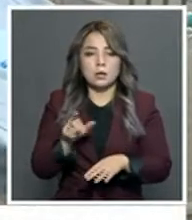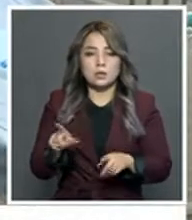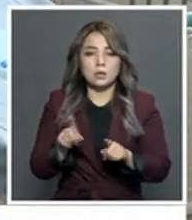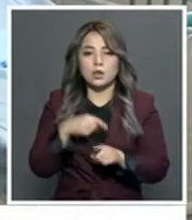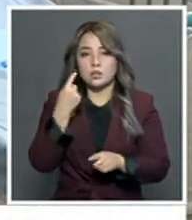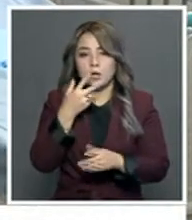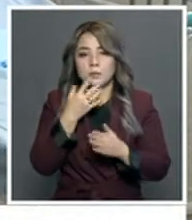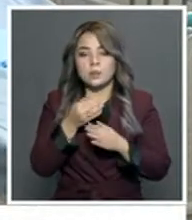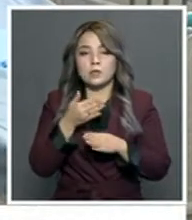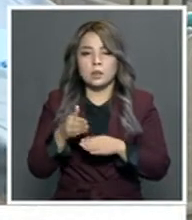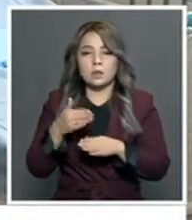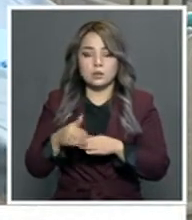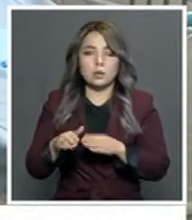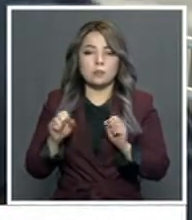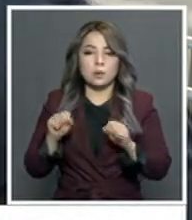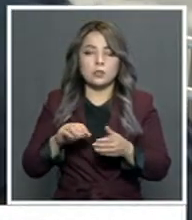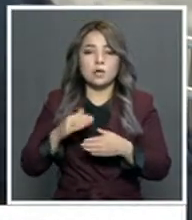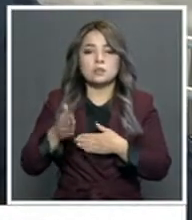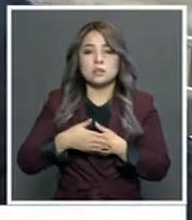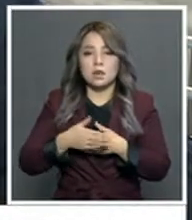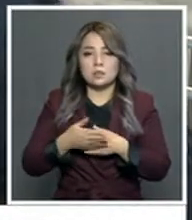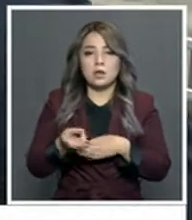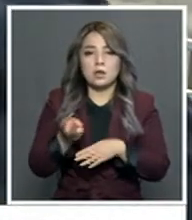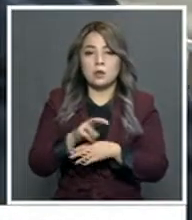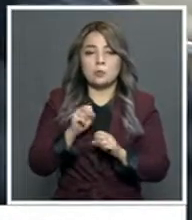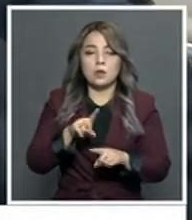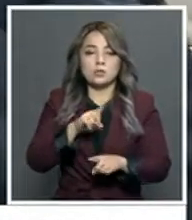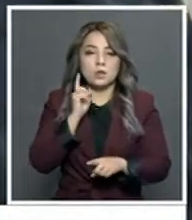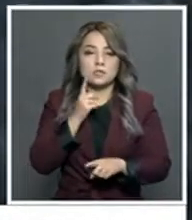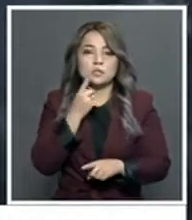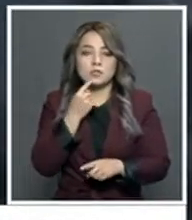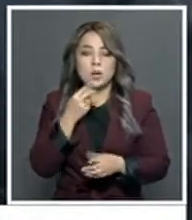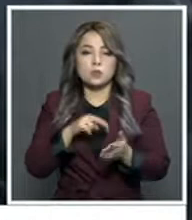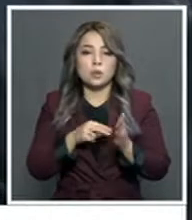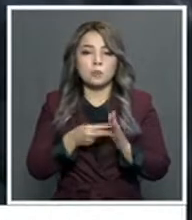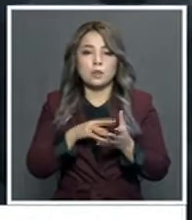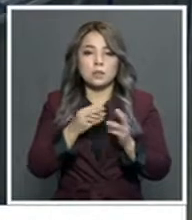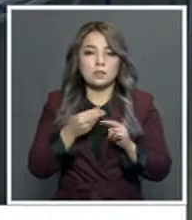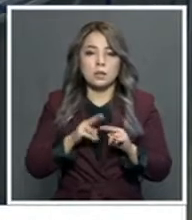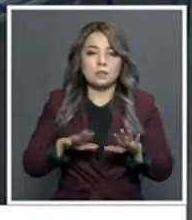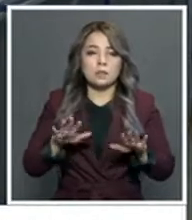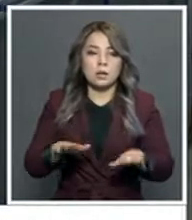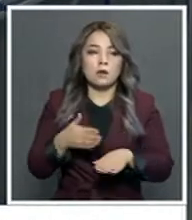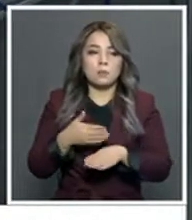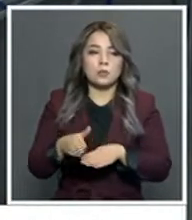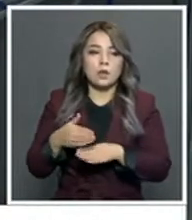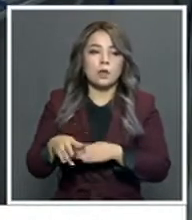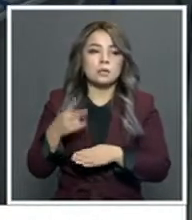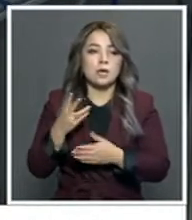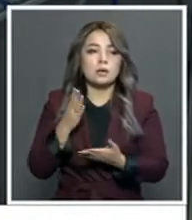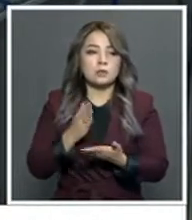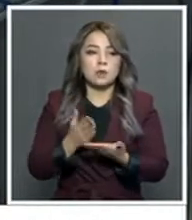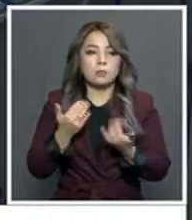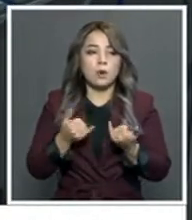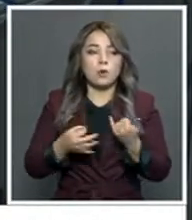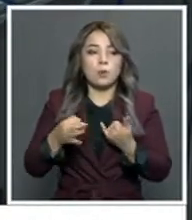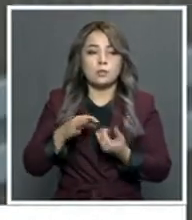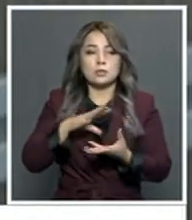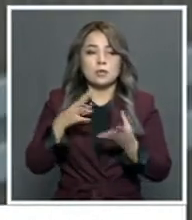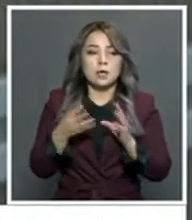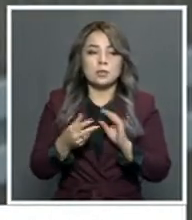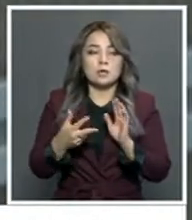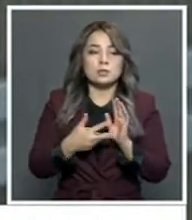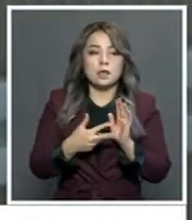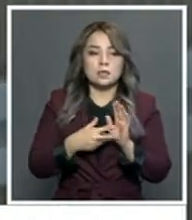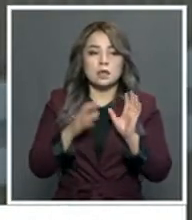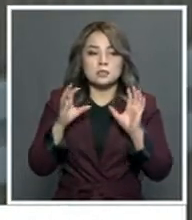жеке-жеке есіктен кіріп шығады. Медициналық мекеме жасыл және қызыл жолақты аймақ болып екіге бөлінген. Жалпы облысқа 8